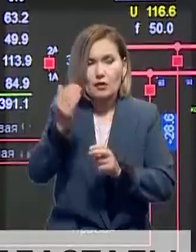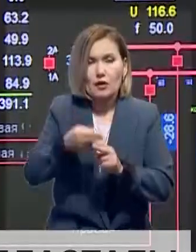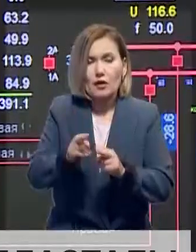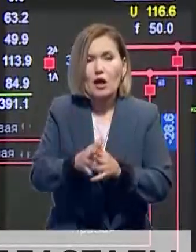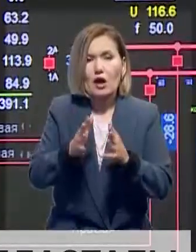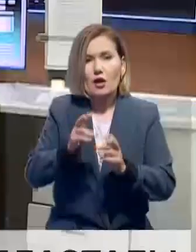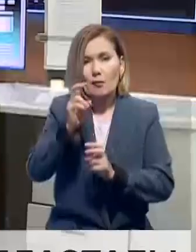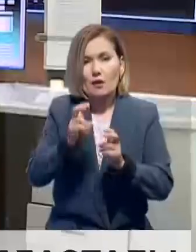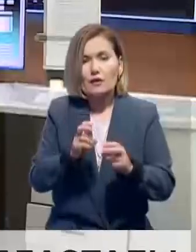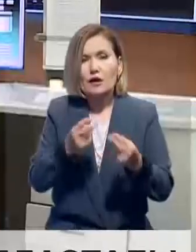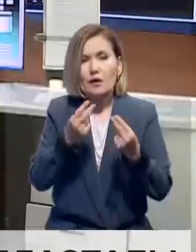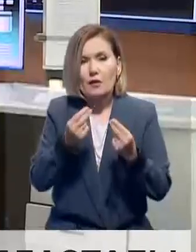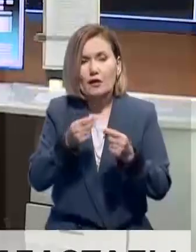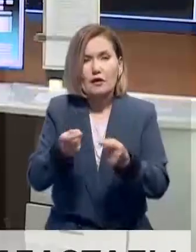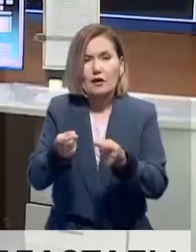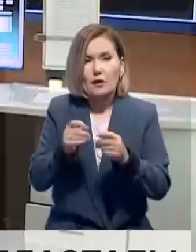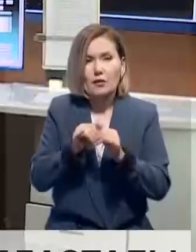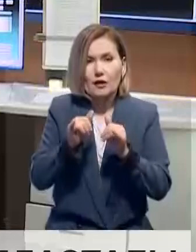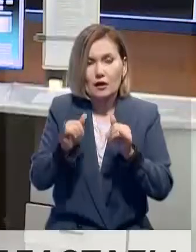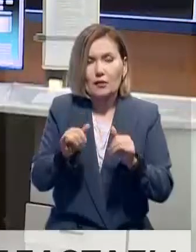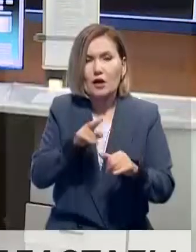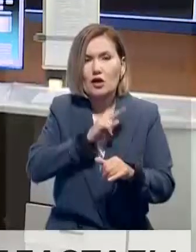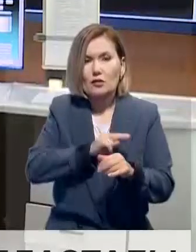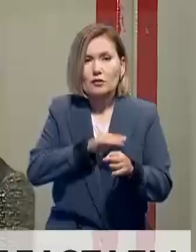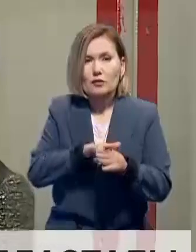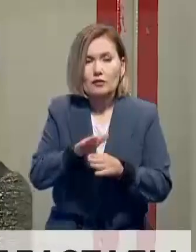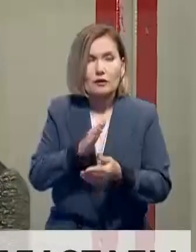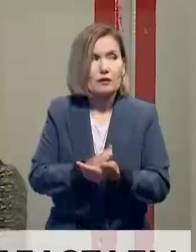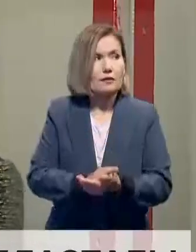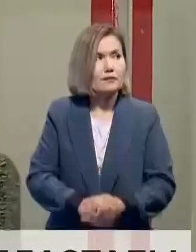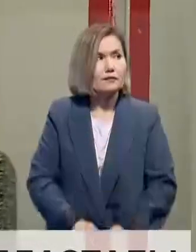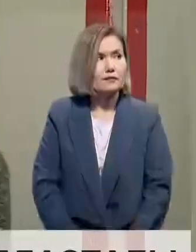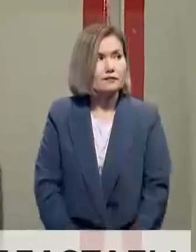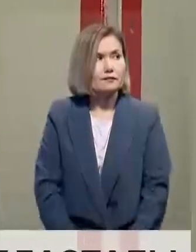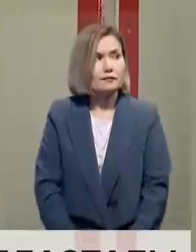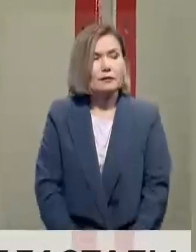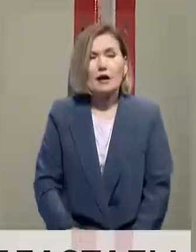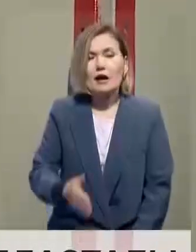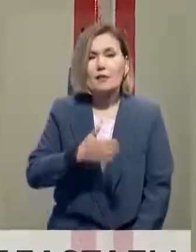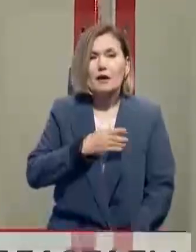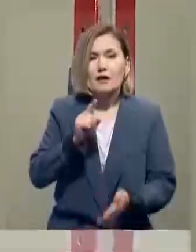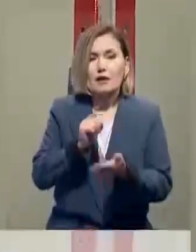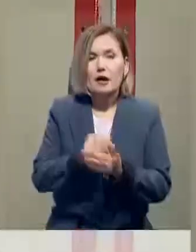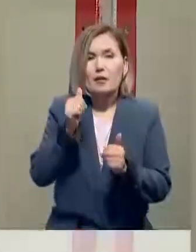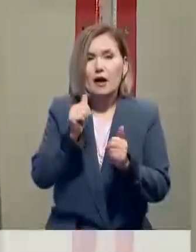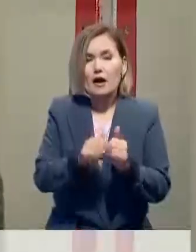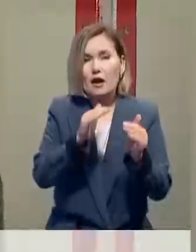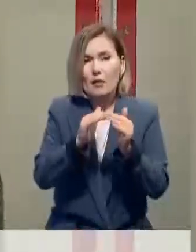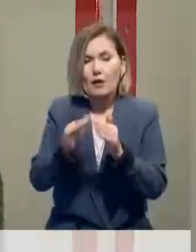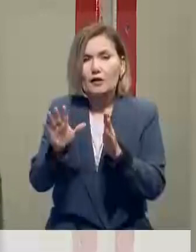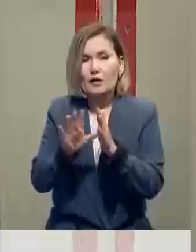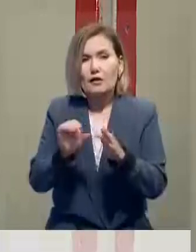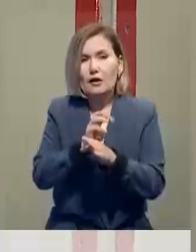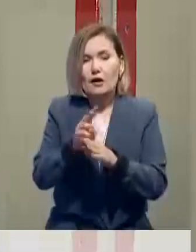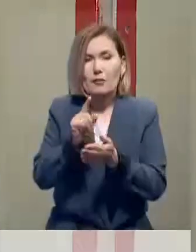үлкен кәсіпорынның инвестициялық тартымдылығын дамыту миссиясы жүктелген. Программа это біздің міндетіміз әр үйді электр қуатымен